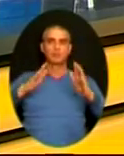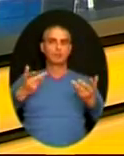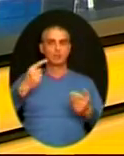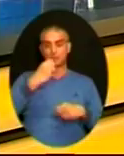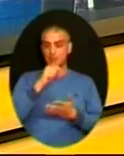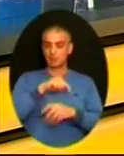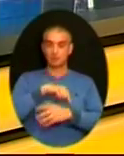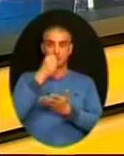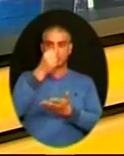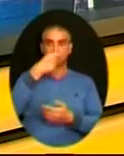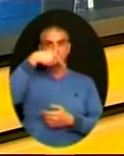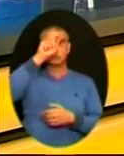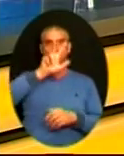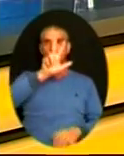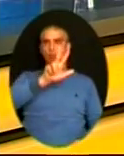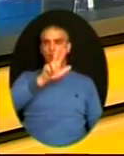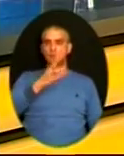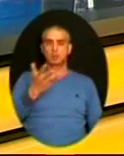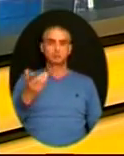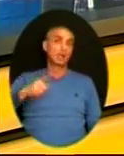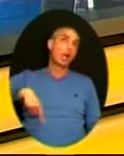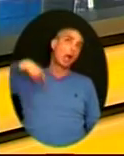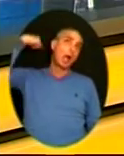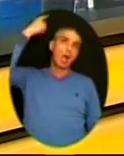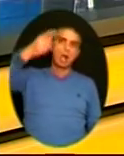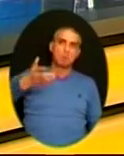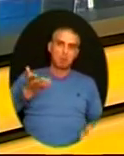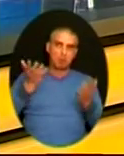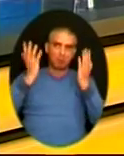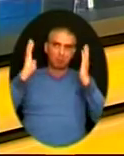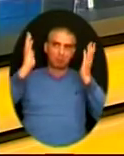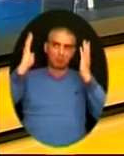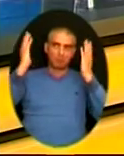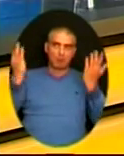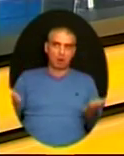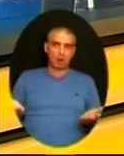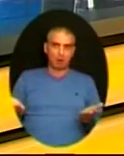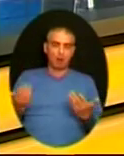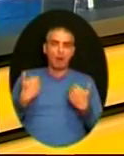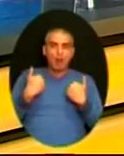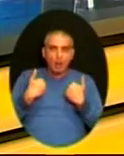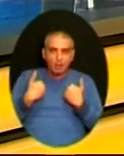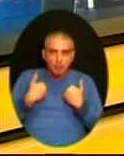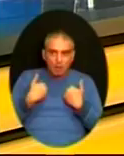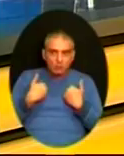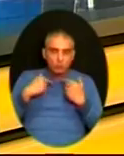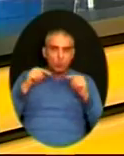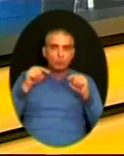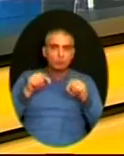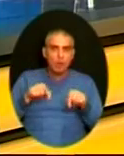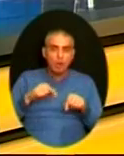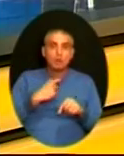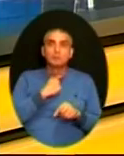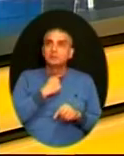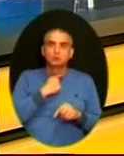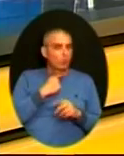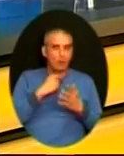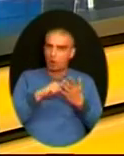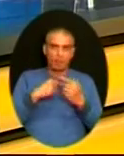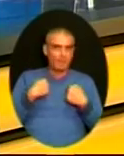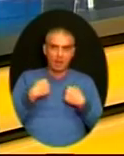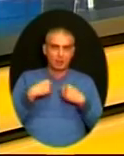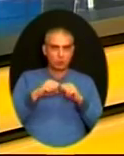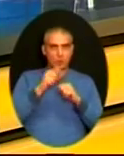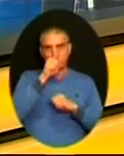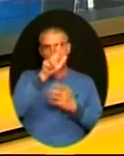של התקציב זה 1 במרץ הבא. מה קורה כאן? אנחנו עומדים כאן במצוקה לא בגללנו,